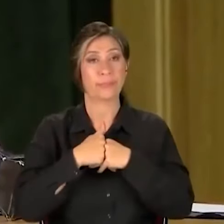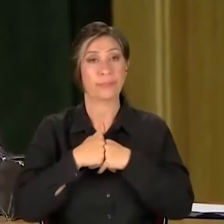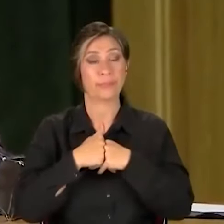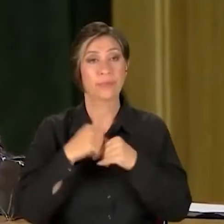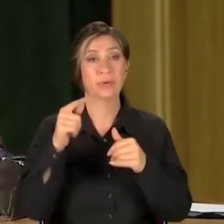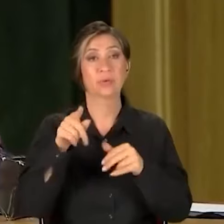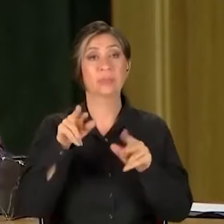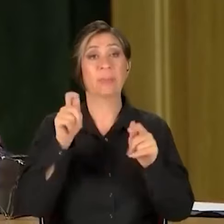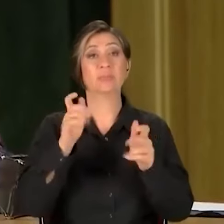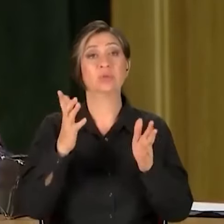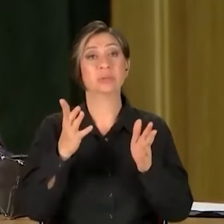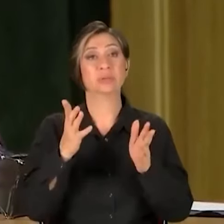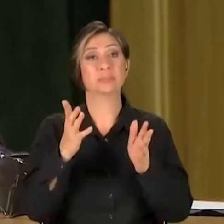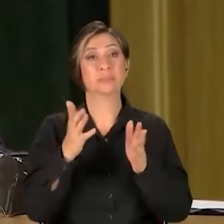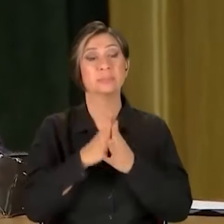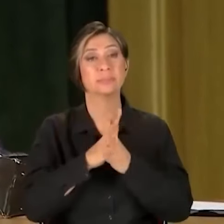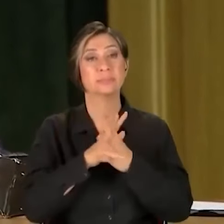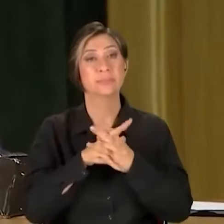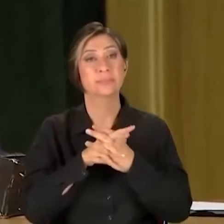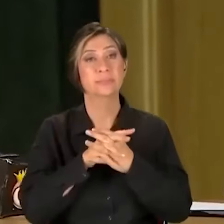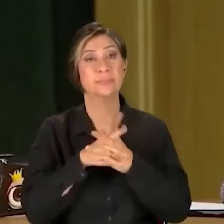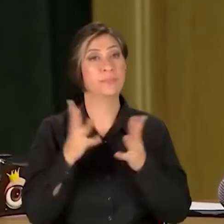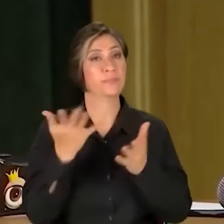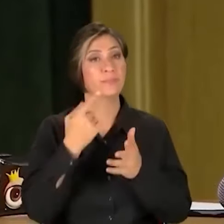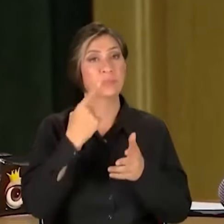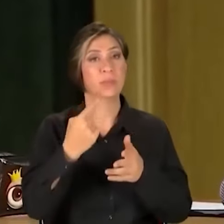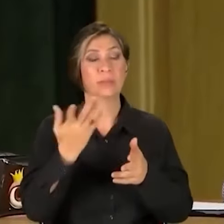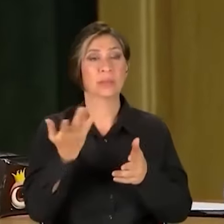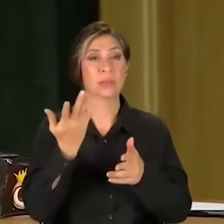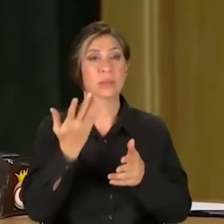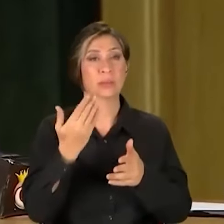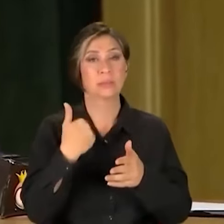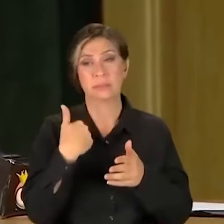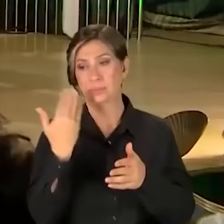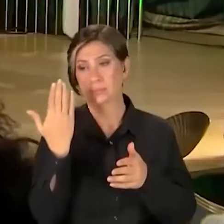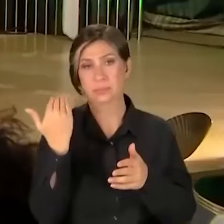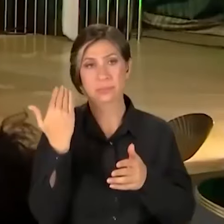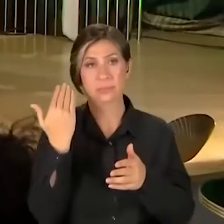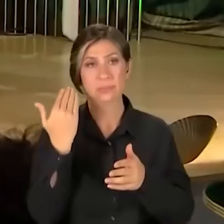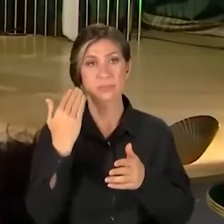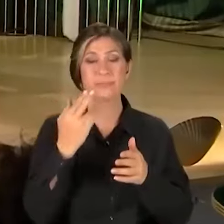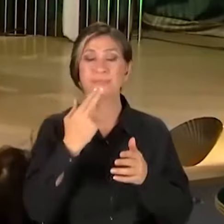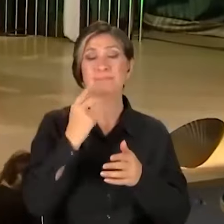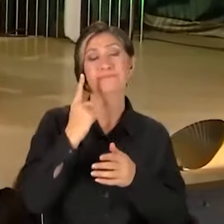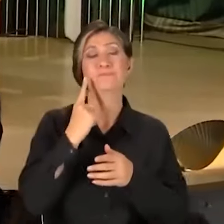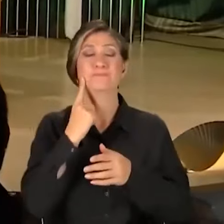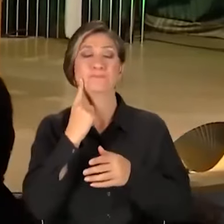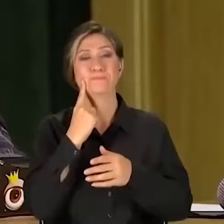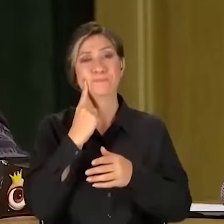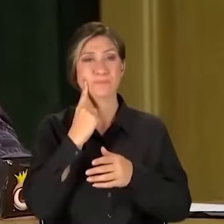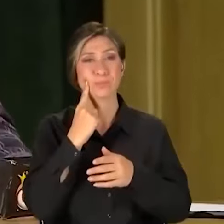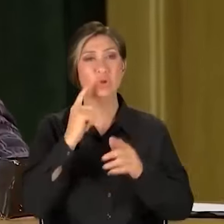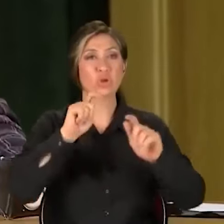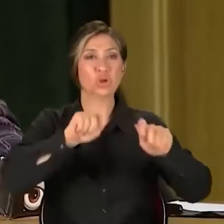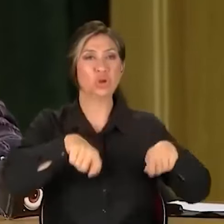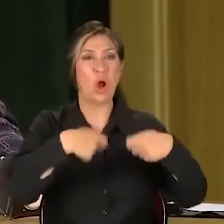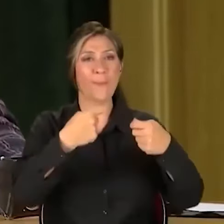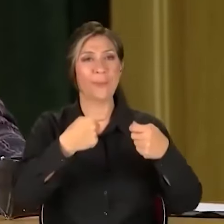şöyle yapmamışlardır yani, nasıl söyleyeyim, mesela ben geçenlerde Seda Sayan'ın